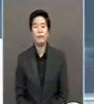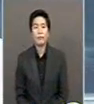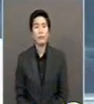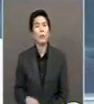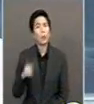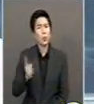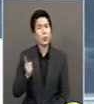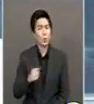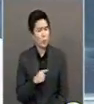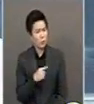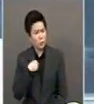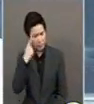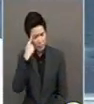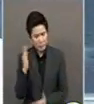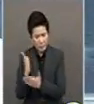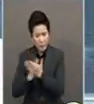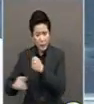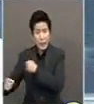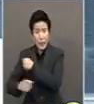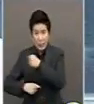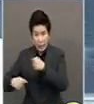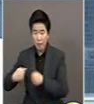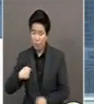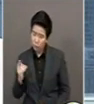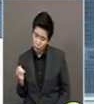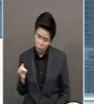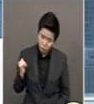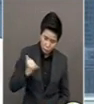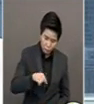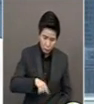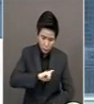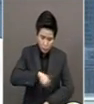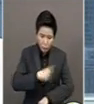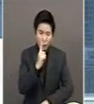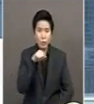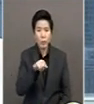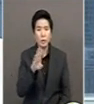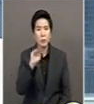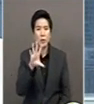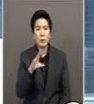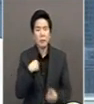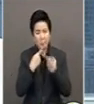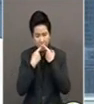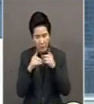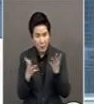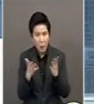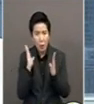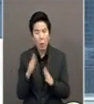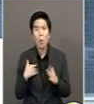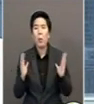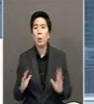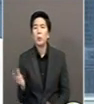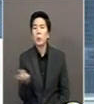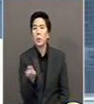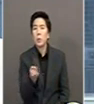ปกติแล้วคุณวัชราทิตย์อยู่แถวบางนานะคุณอัจฉวินใช้เวลามา1ชั่วโมง45นาทีไม่แปลกใจเลยว่าทำไมผู้โดยสารถึ